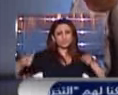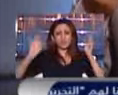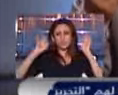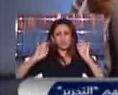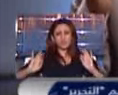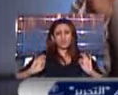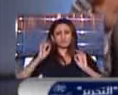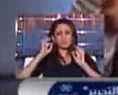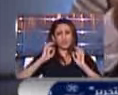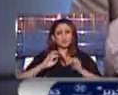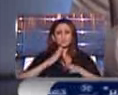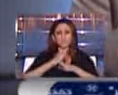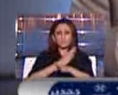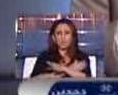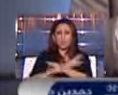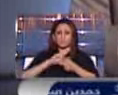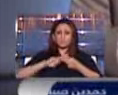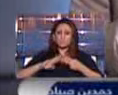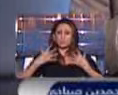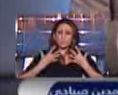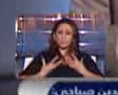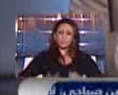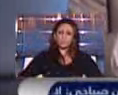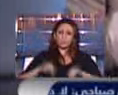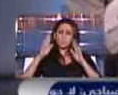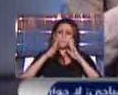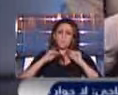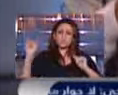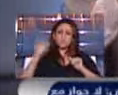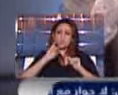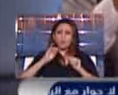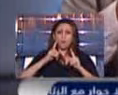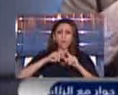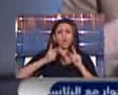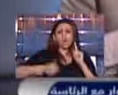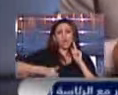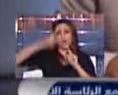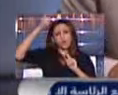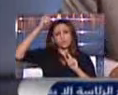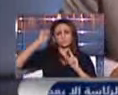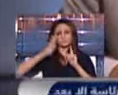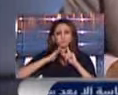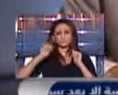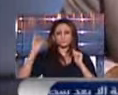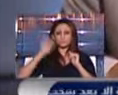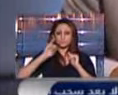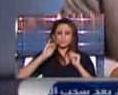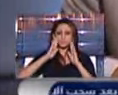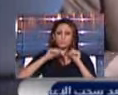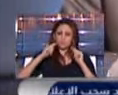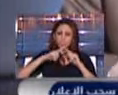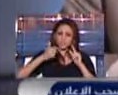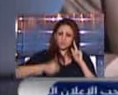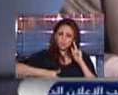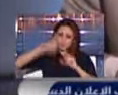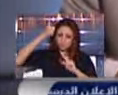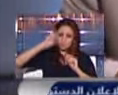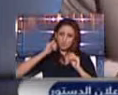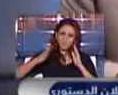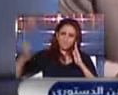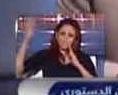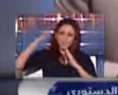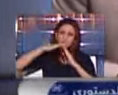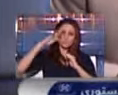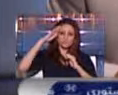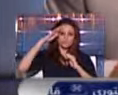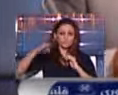تضميد للجراح، لازم يتم تهدئه مصر اولا. الكلمه اللي انا قلتها في اول حلقه بقولها اخيرا، مصر اولا وفوق كل شيء. شكرا